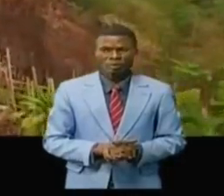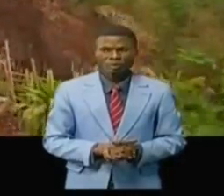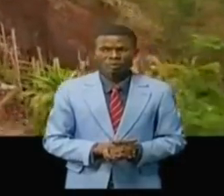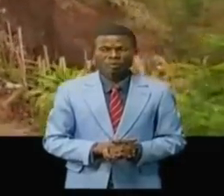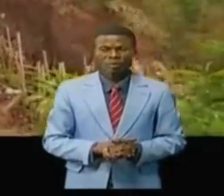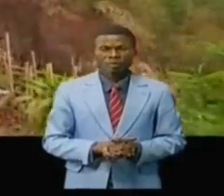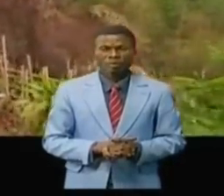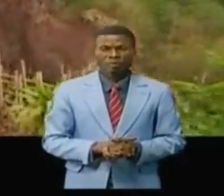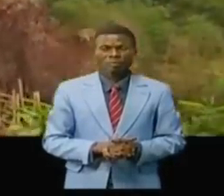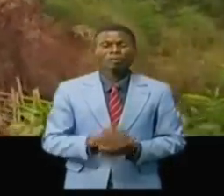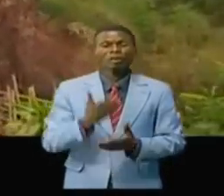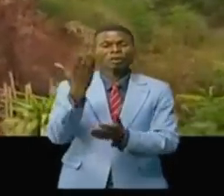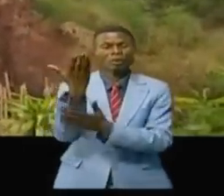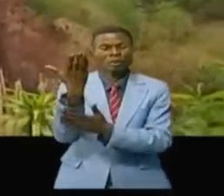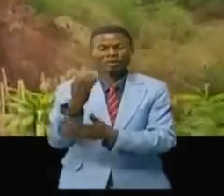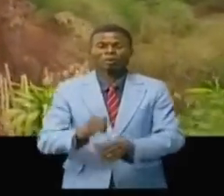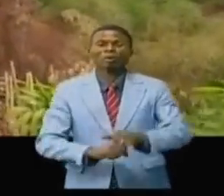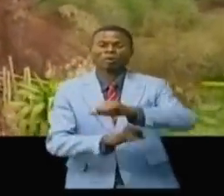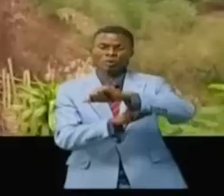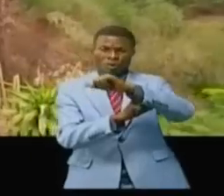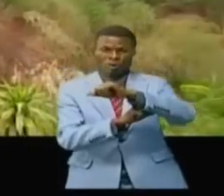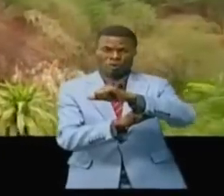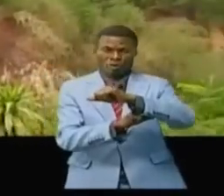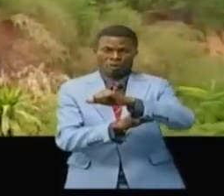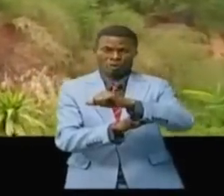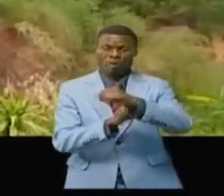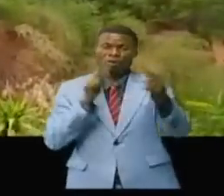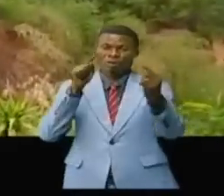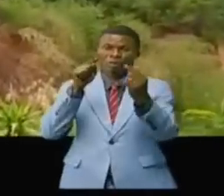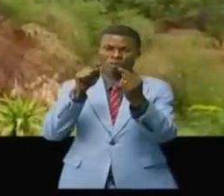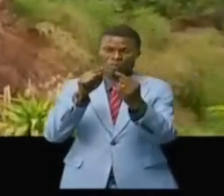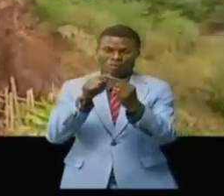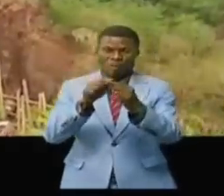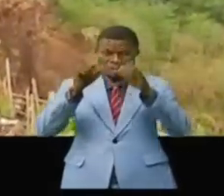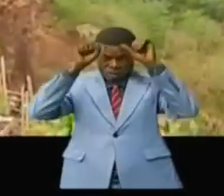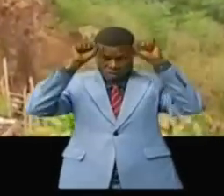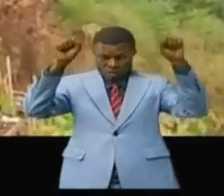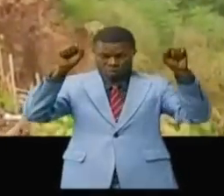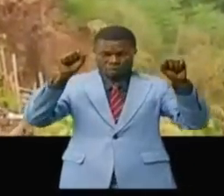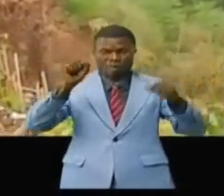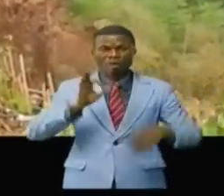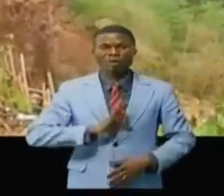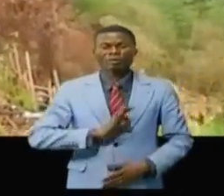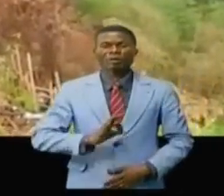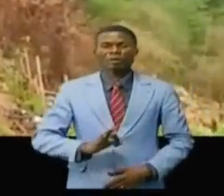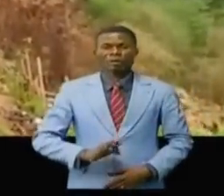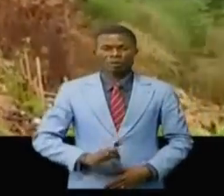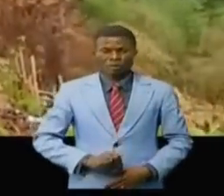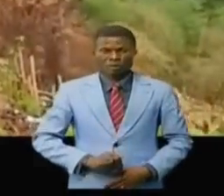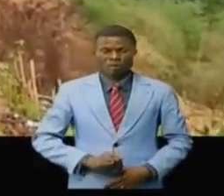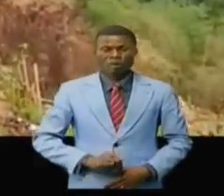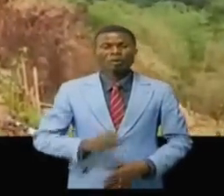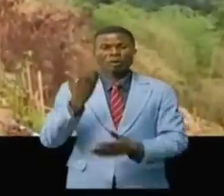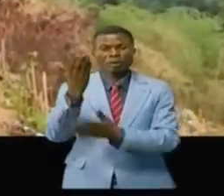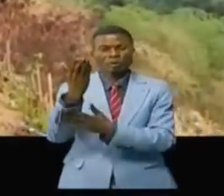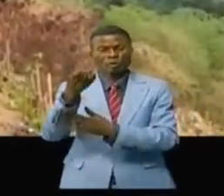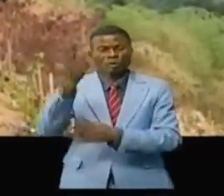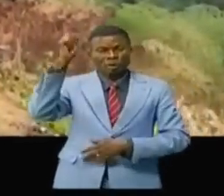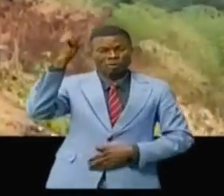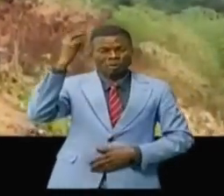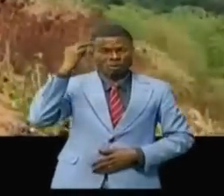Un cri d'alarme auprès du président de la République, auprès du premier